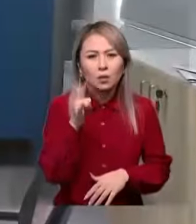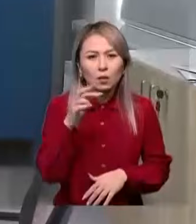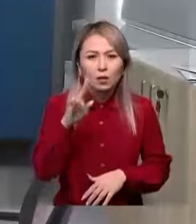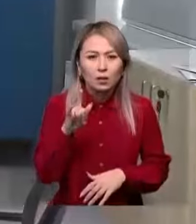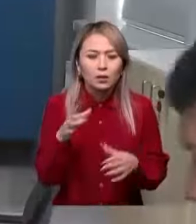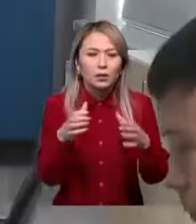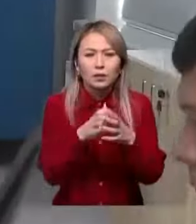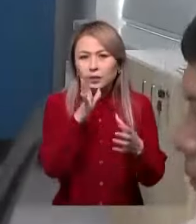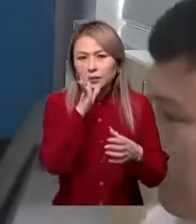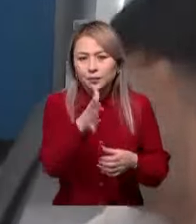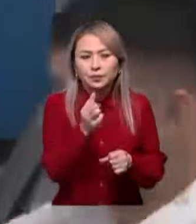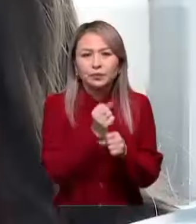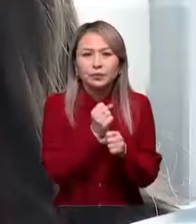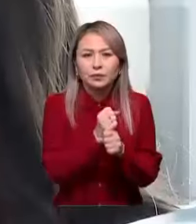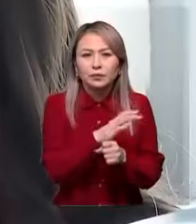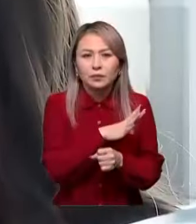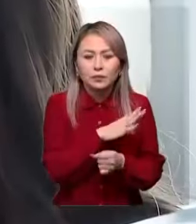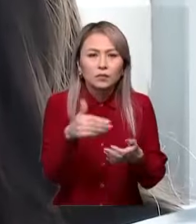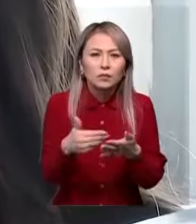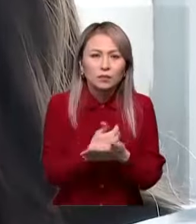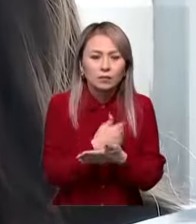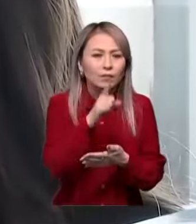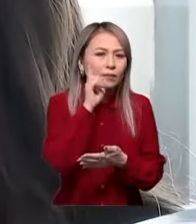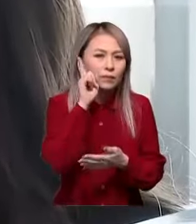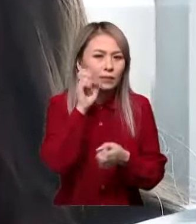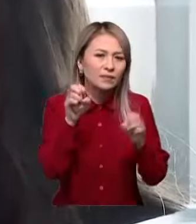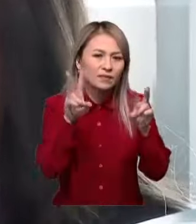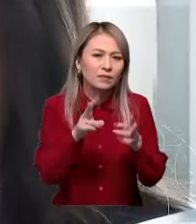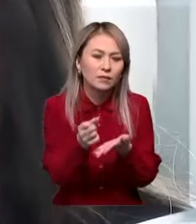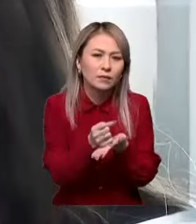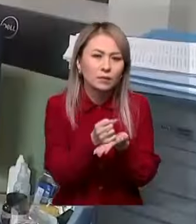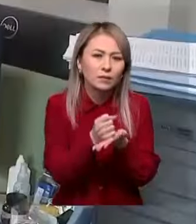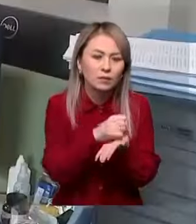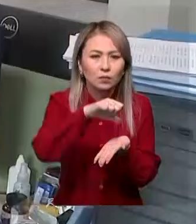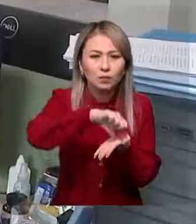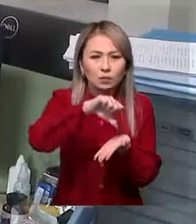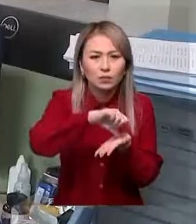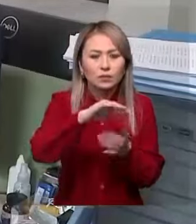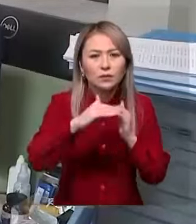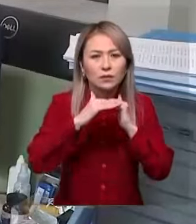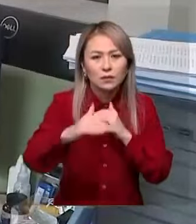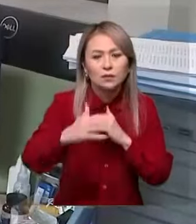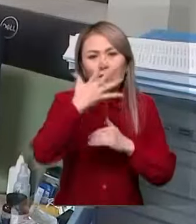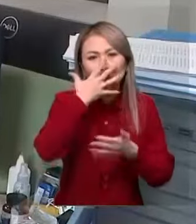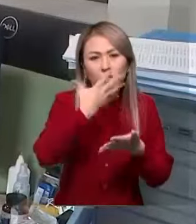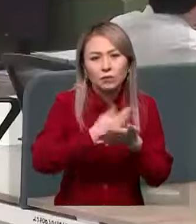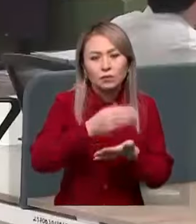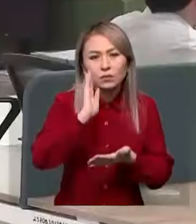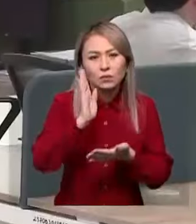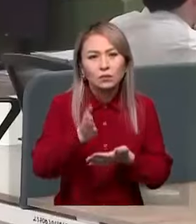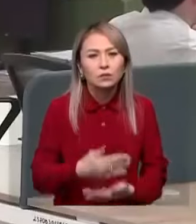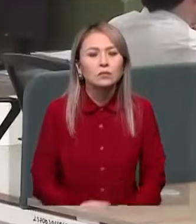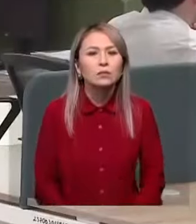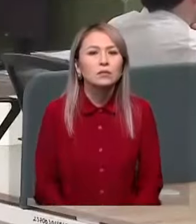жылдан бер қызмет атқарады. Жаңадан жасақталатын өңірлік жастар кадрлық резервіне іріктеуге қатысып, ел дамуына өз үлесін қоспақшы.